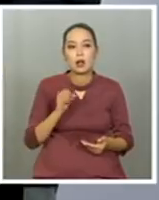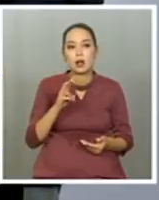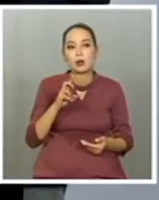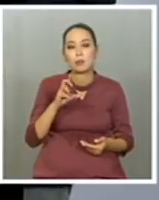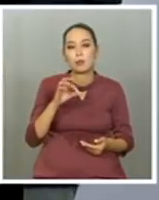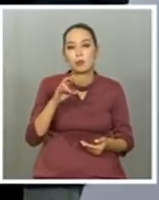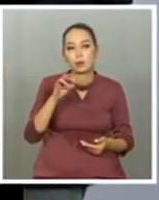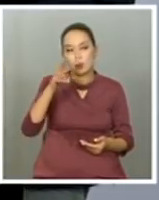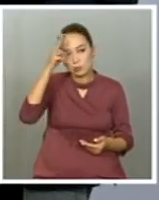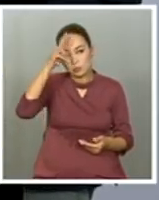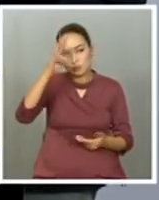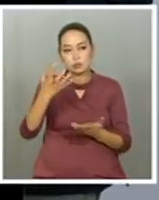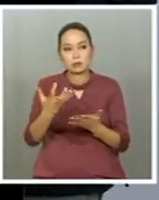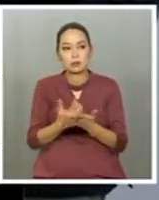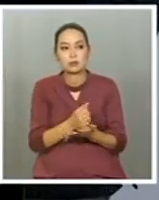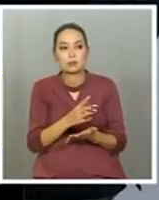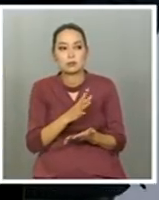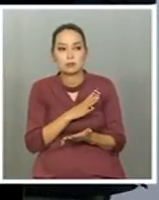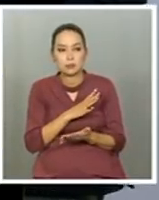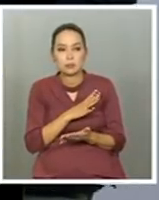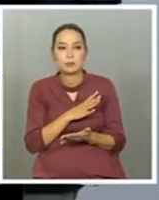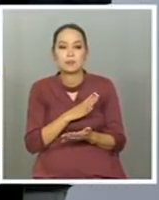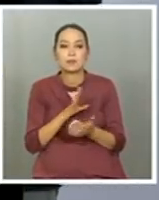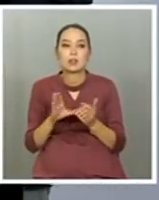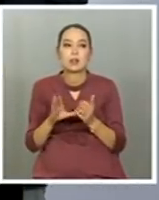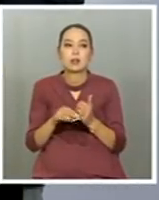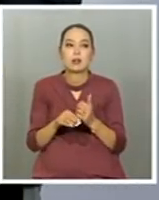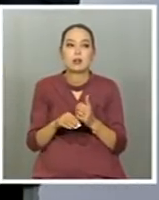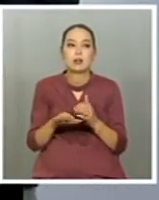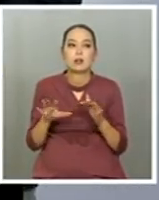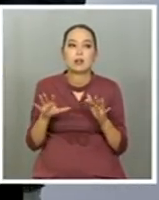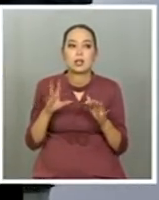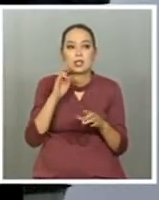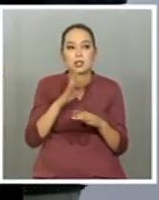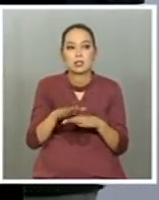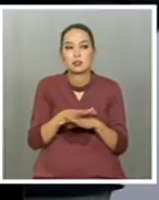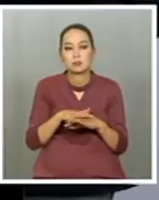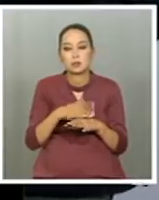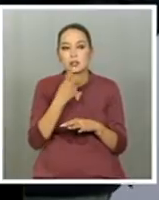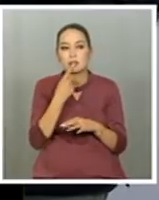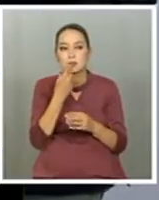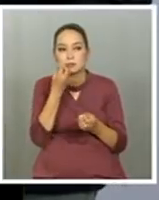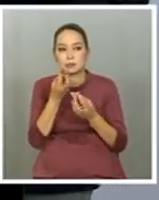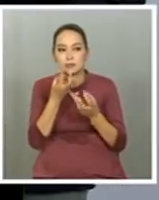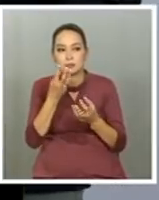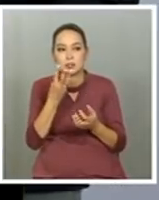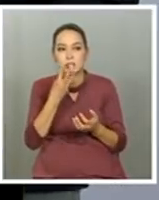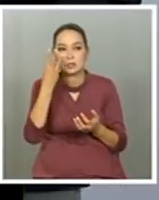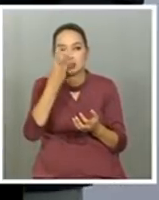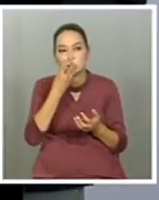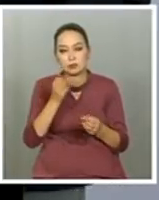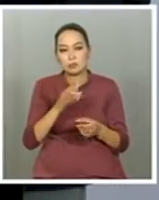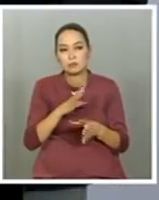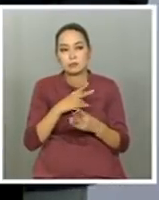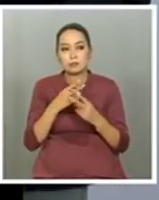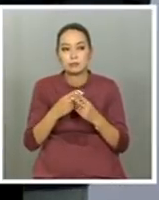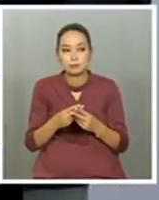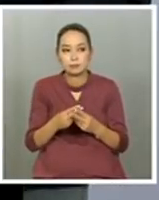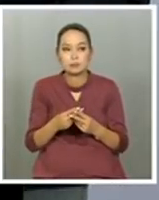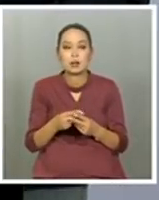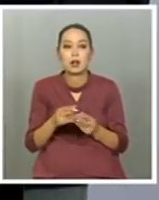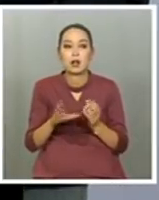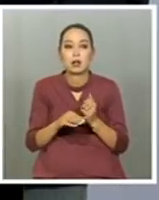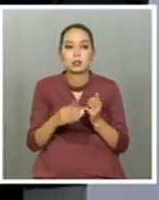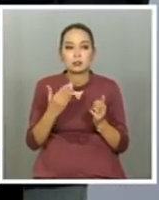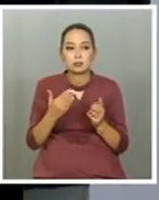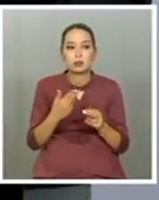қызғалдақ жұлғандар 3 жылға қамалуы мүмкін. Немесе Атырауда бекіре балығын заңсыз аулаған браконьерлер қамауға